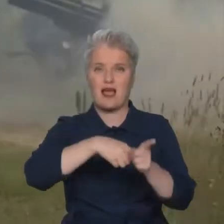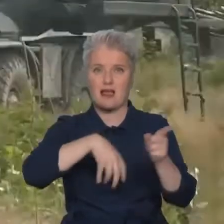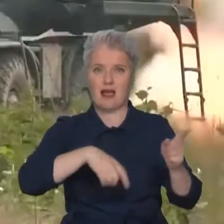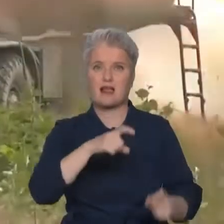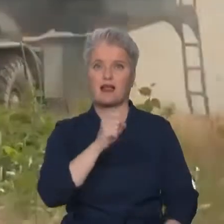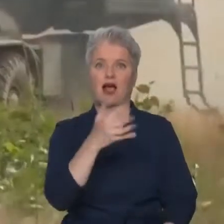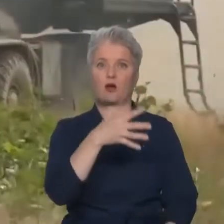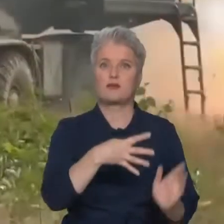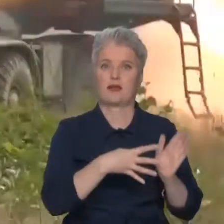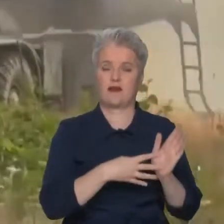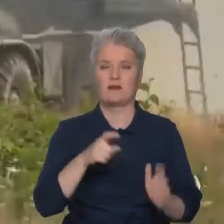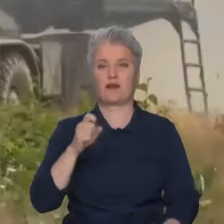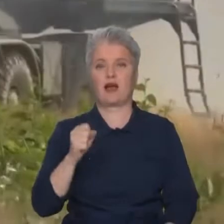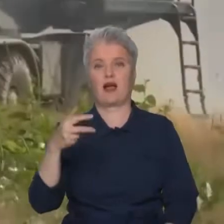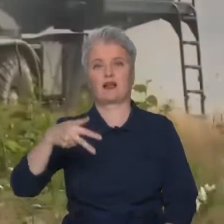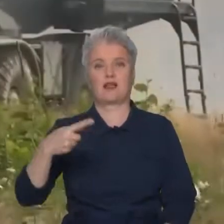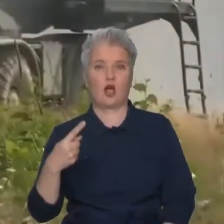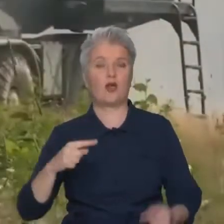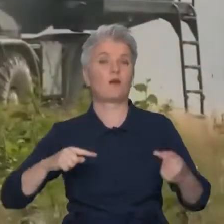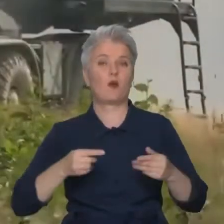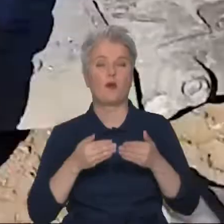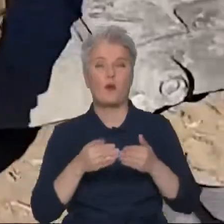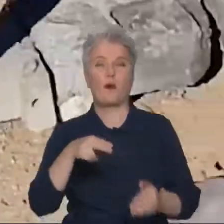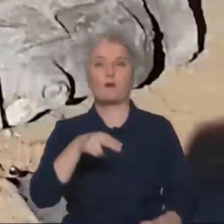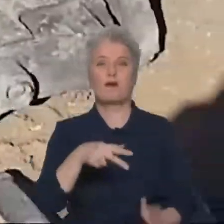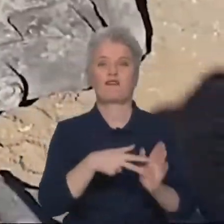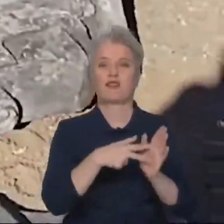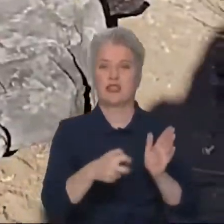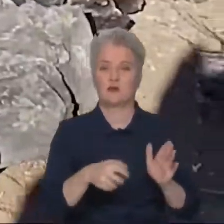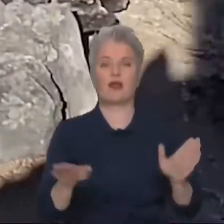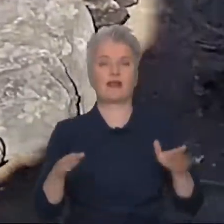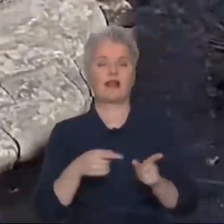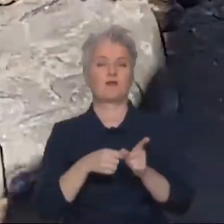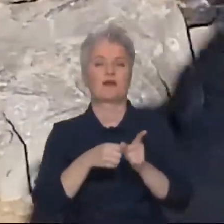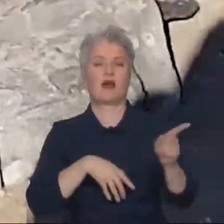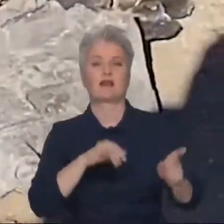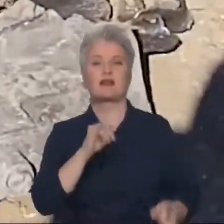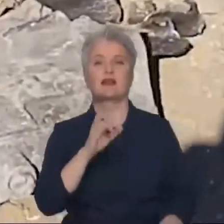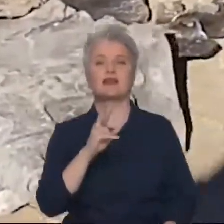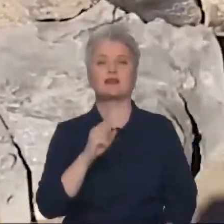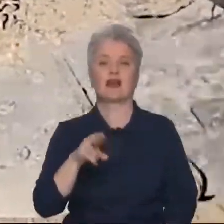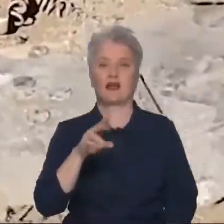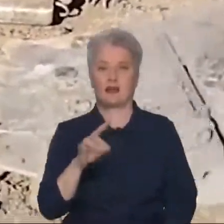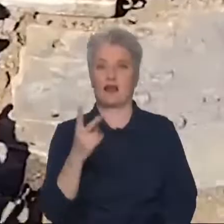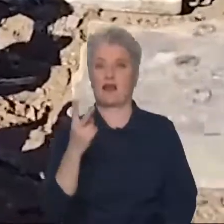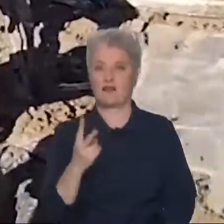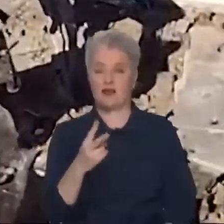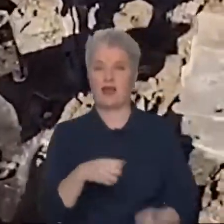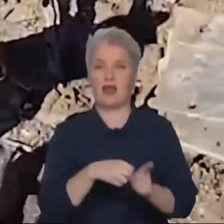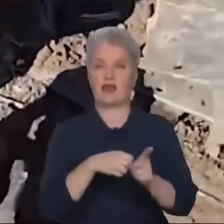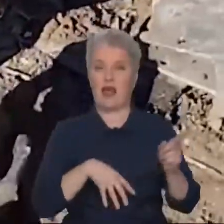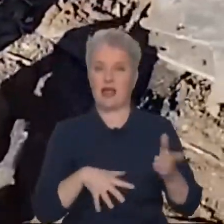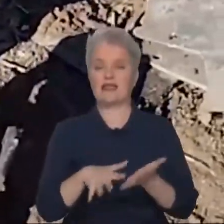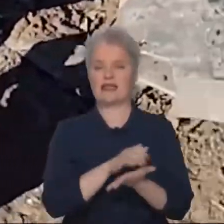Х-59, Х-31, протикорабельними П-800 «Унікс» та крилатими ракетами «Іскандер». Дві ракети знищила українська